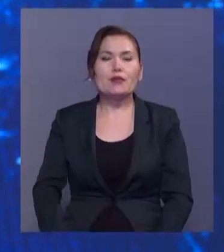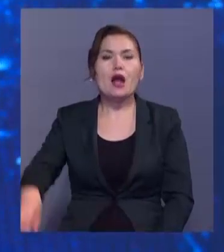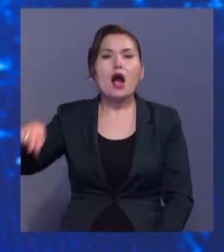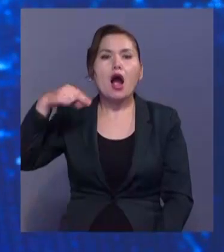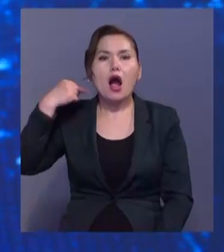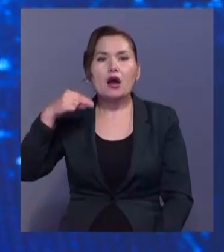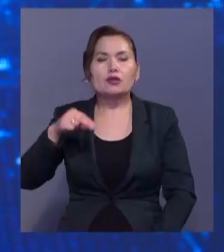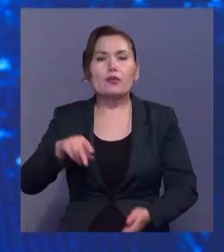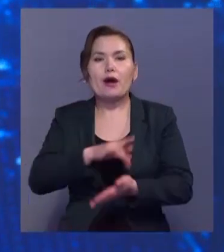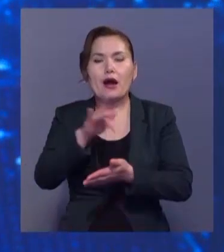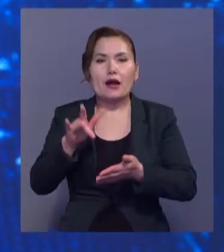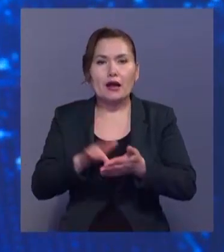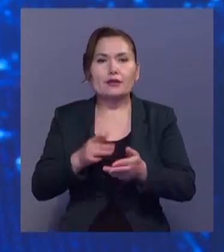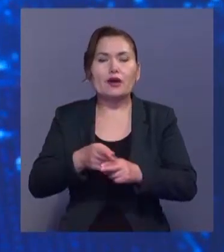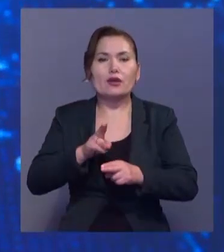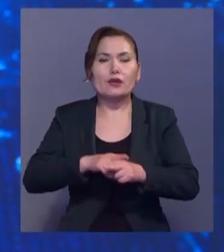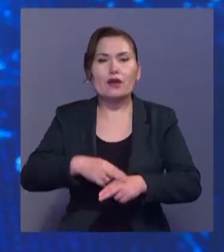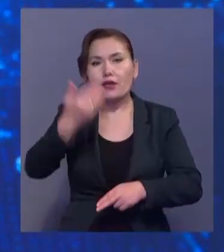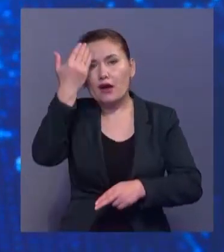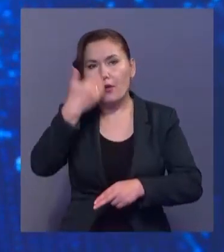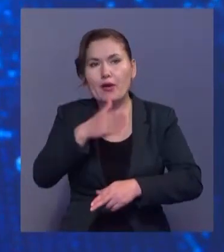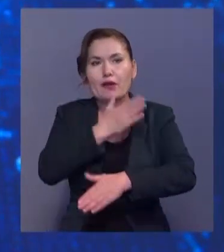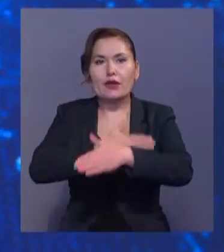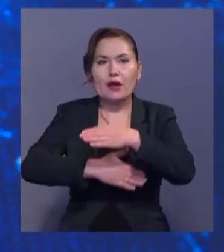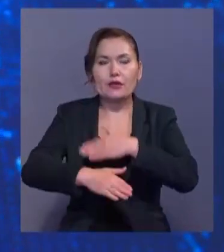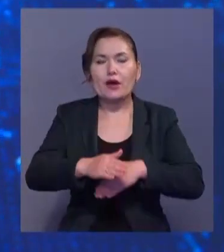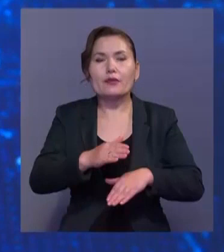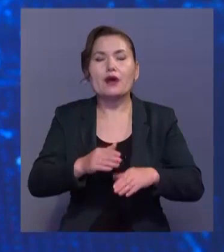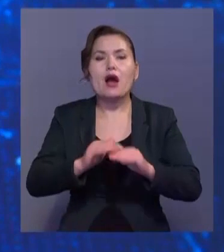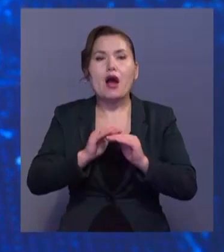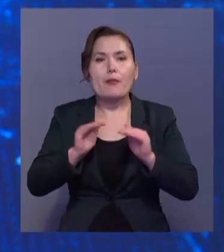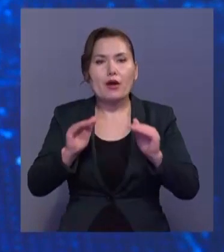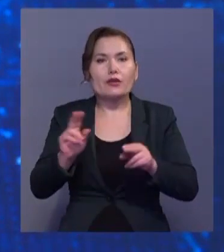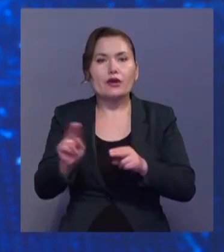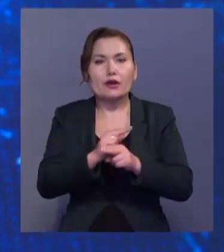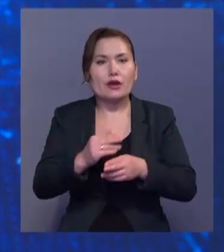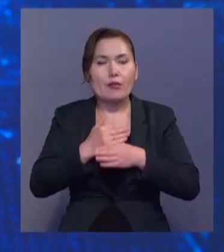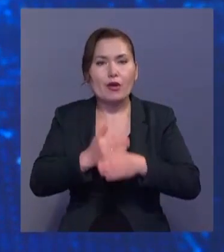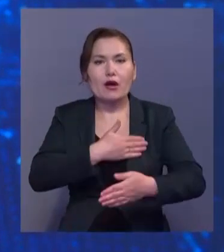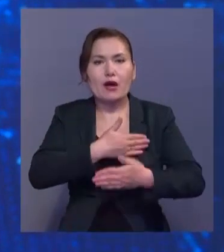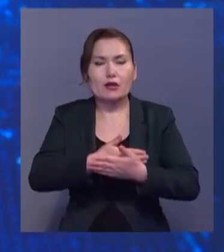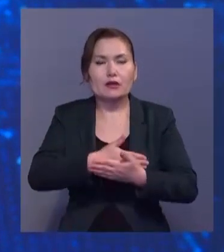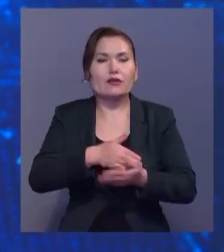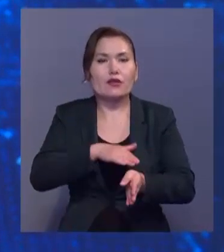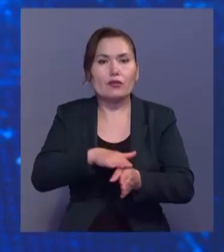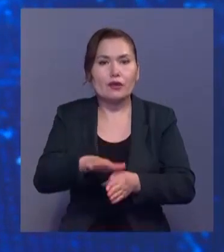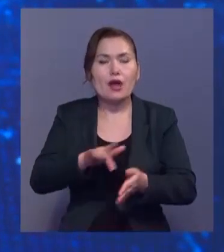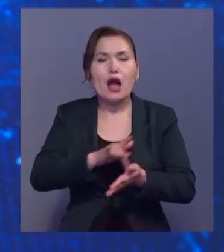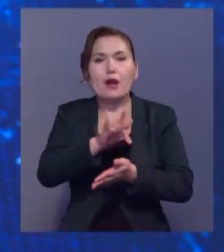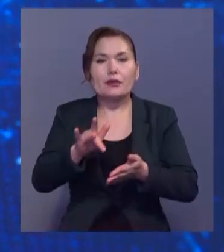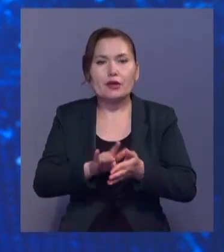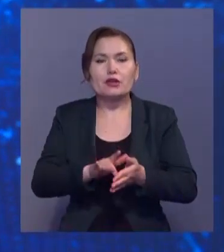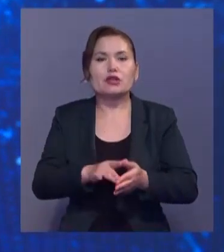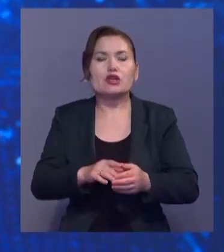Ақтөбеде тірек қимыл аппараты және сал ауруына шалдыққан адамдарды атқа мінгізіп емдеу ісі қарқын ала түсті. Қаладағы